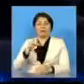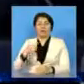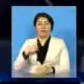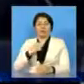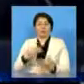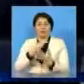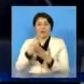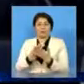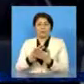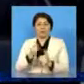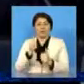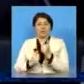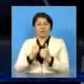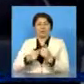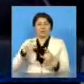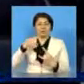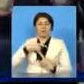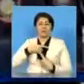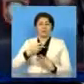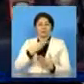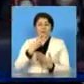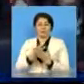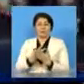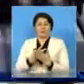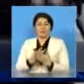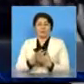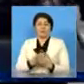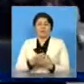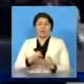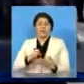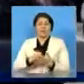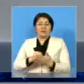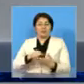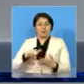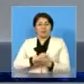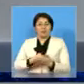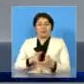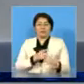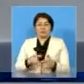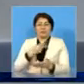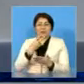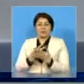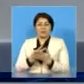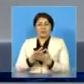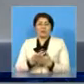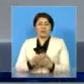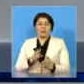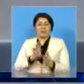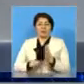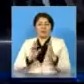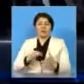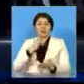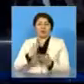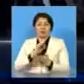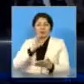көрді. Әрқайсысының киім үлгісін тексеріп, қызметтік куәліктің жарамдығын қарады. Қаладағы қауіпсіздікке жауапты қызметкерлер